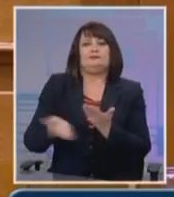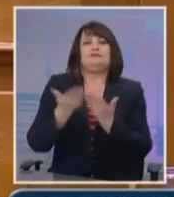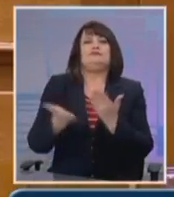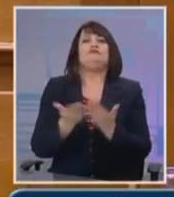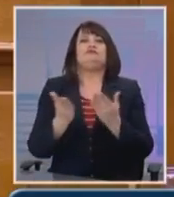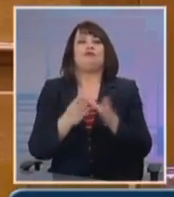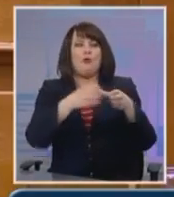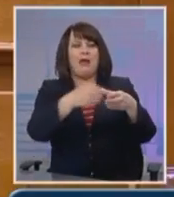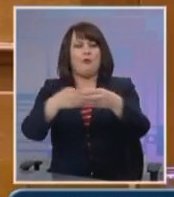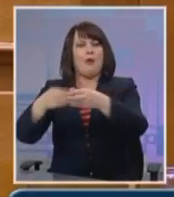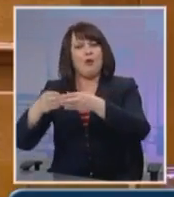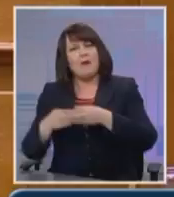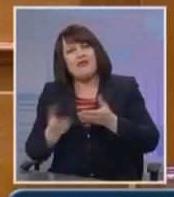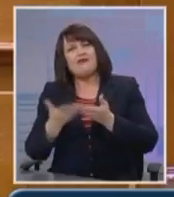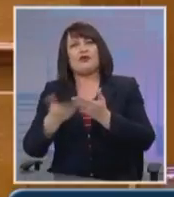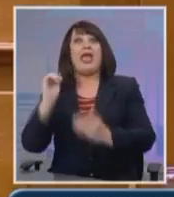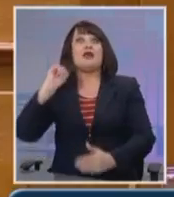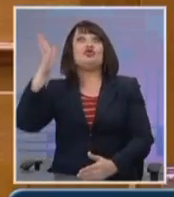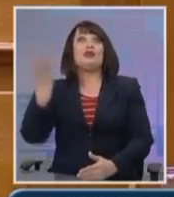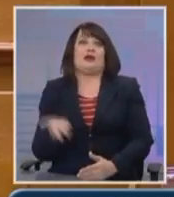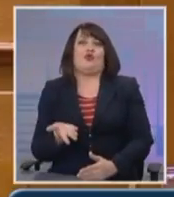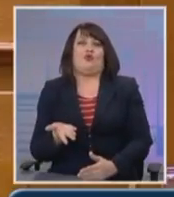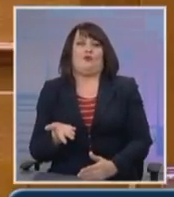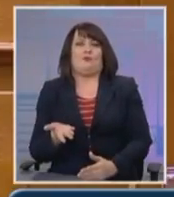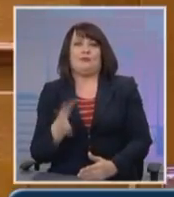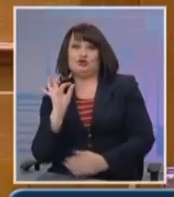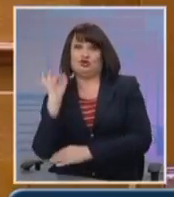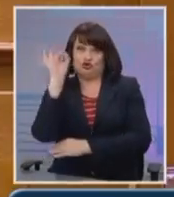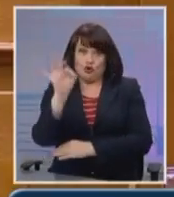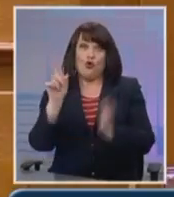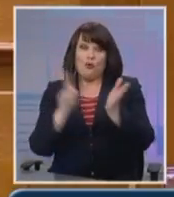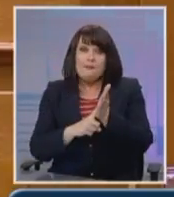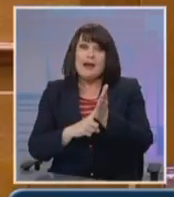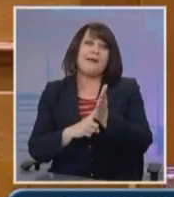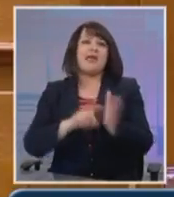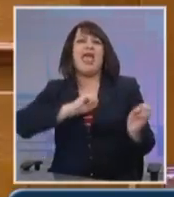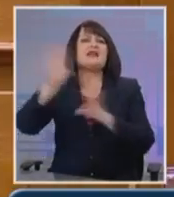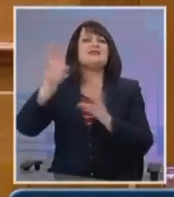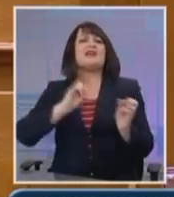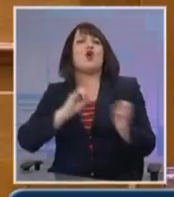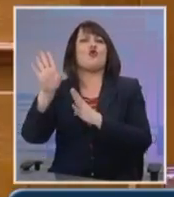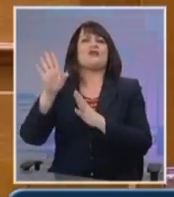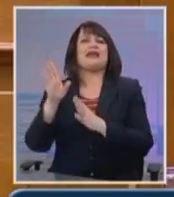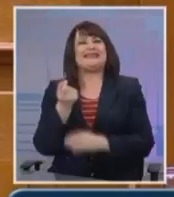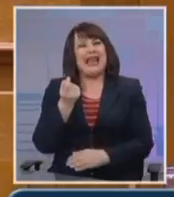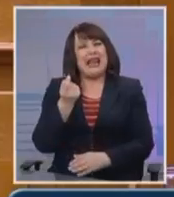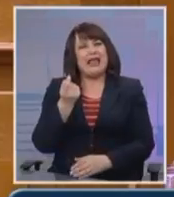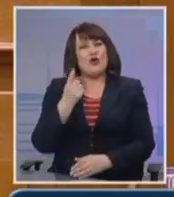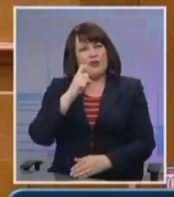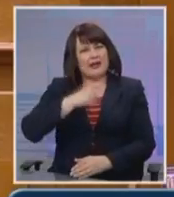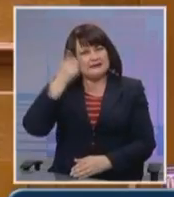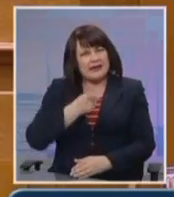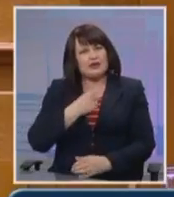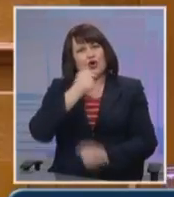κλάδων της ελληνικής οικονομίας. Και να βάλουμε ένα στόχο ότι θα πρέπει να αυξάνουμε τις εξαγωγές μας κατ' ελάχιστον κατά